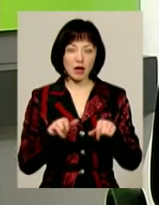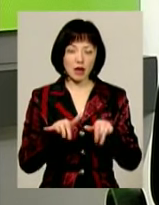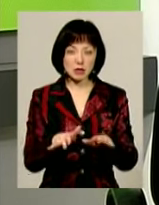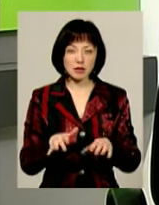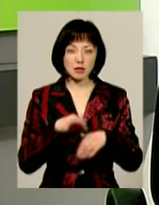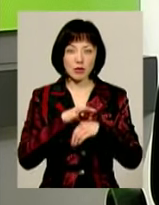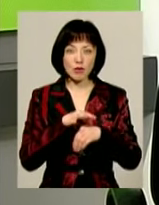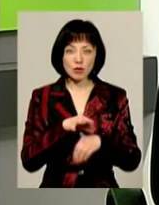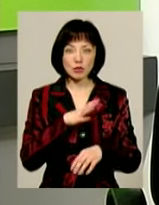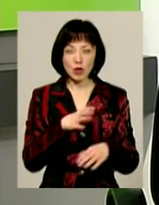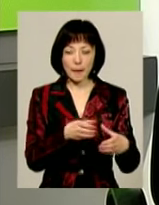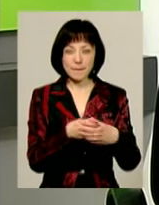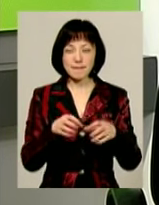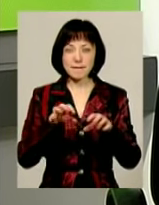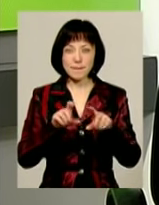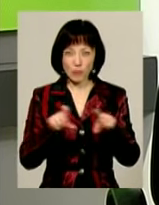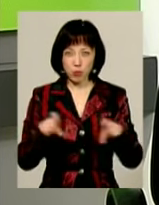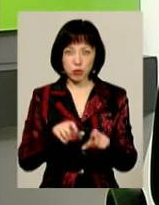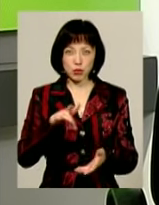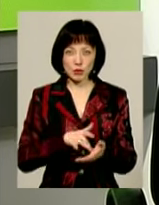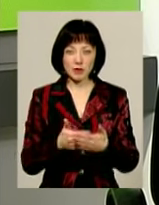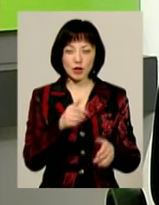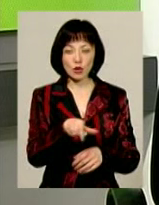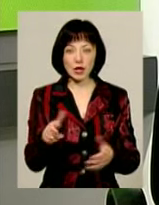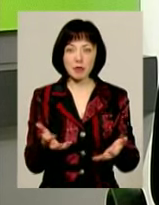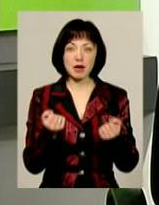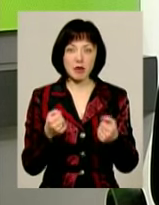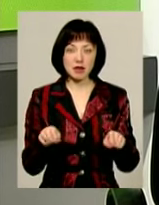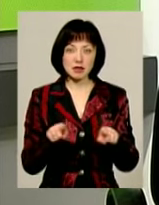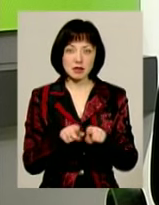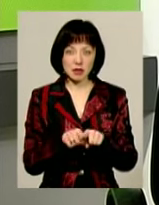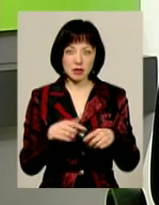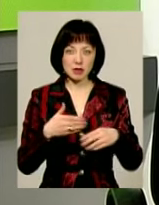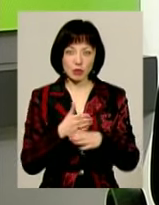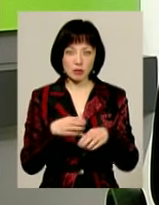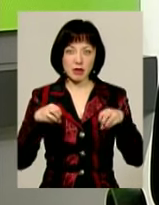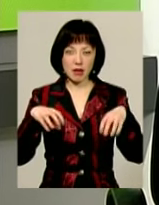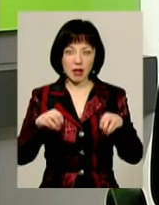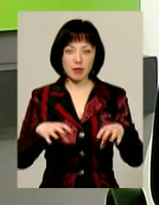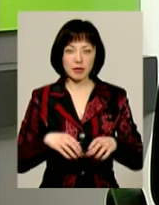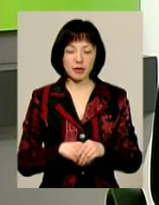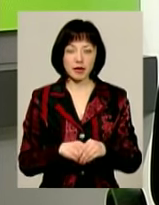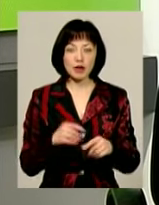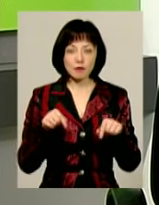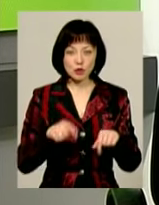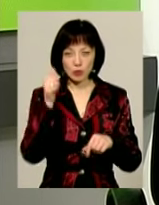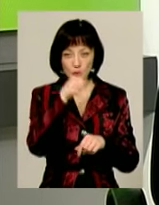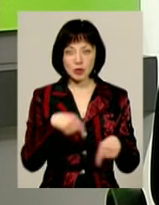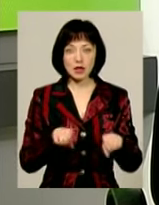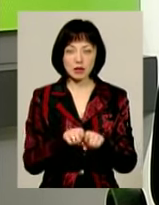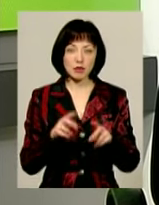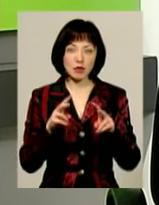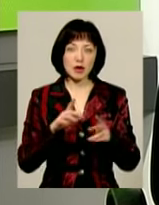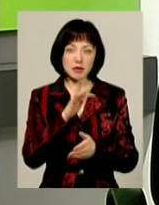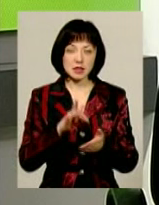проводилися, були мобільні пункти і від громадян приймалися лампи. В цьому році так само розглядають,